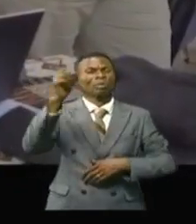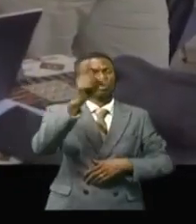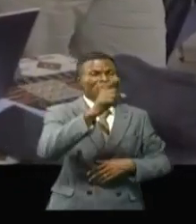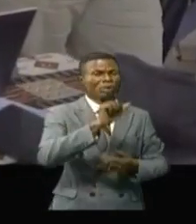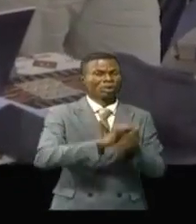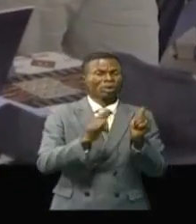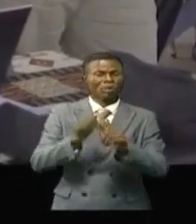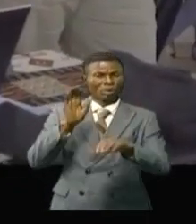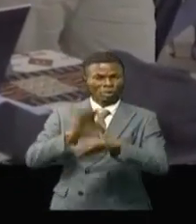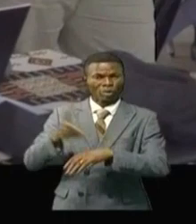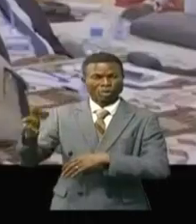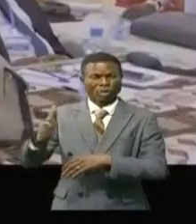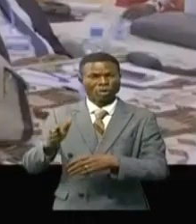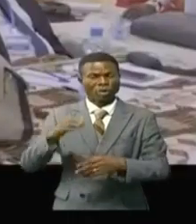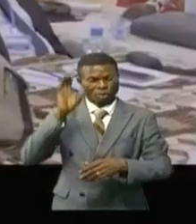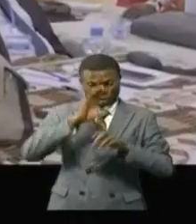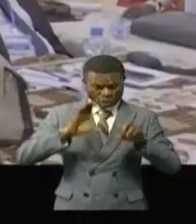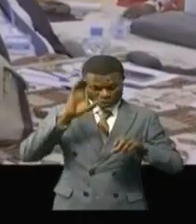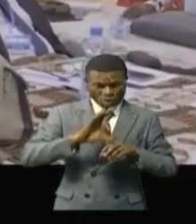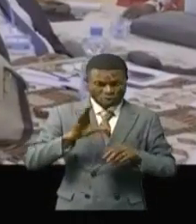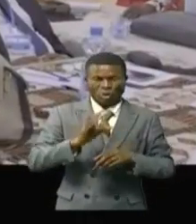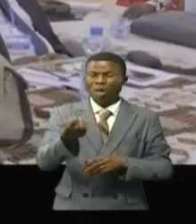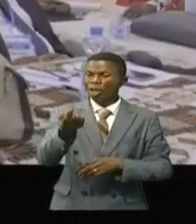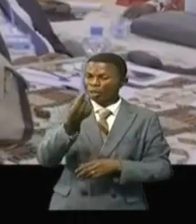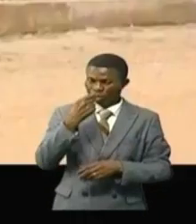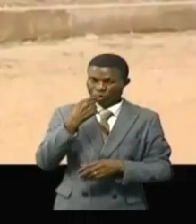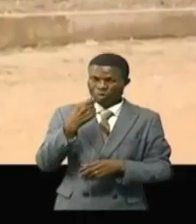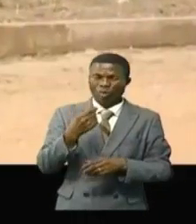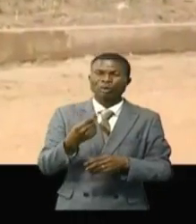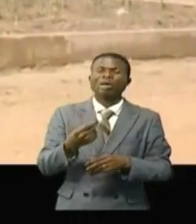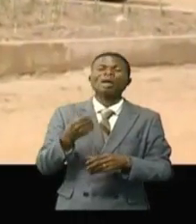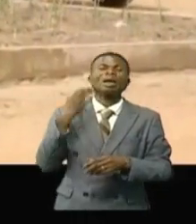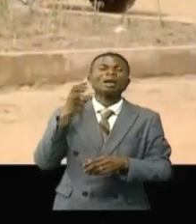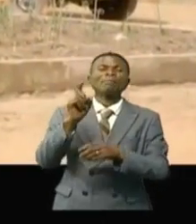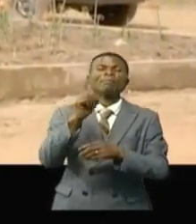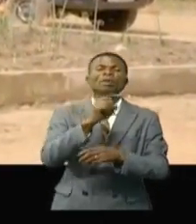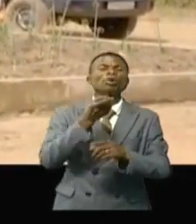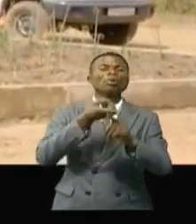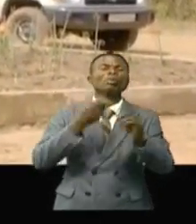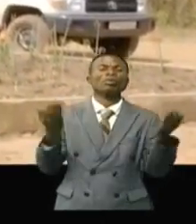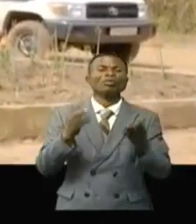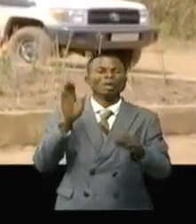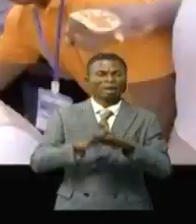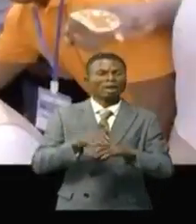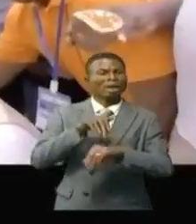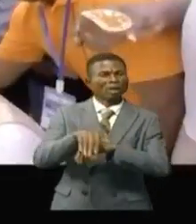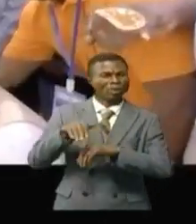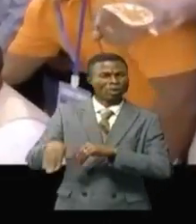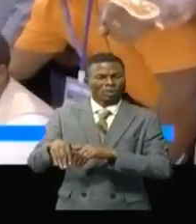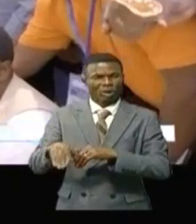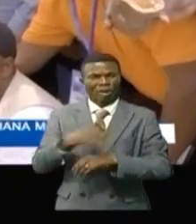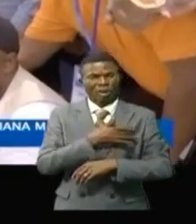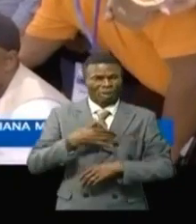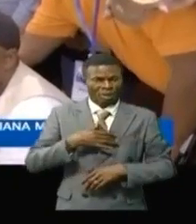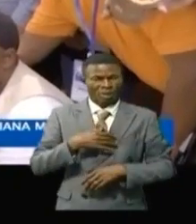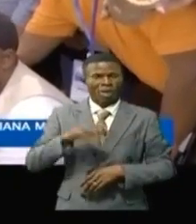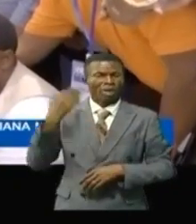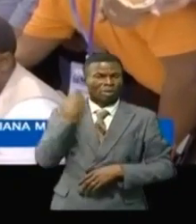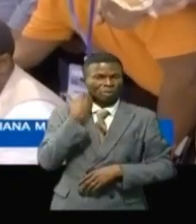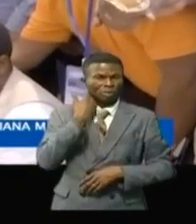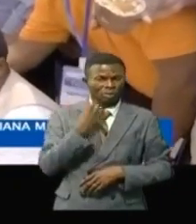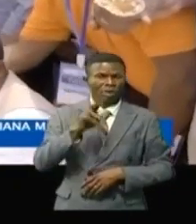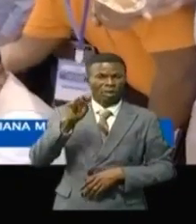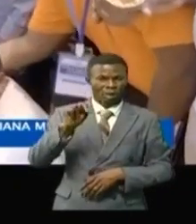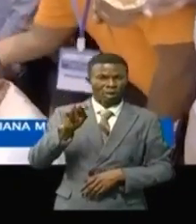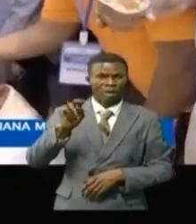zones concernées et effectuer des recherches pour trouver l'agent causal d'une autre maladie qui attaque le manioc dénommée la maladie des